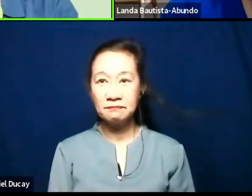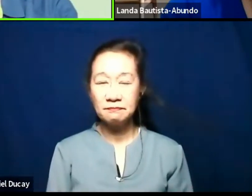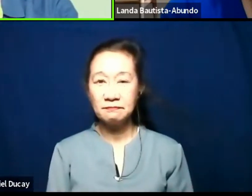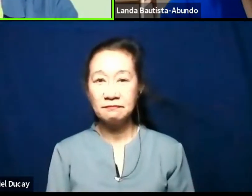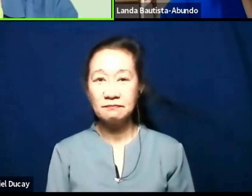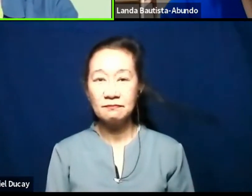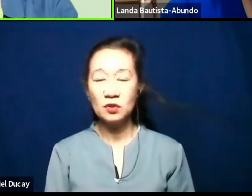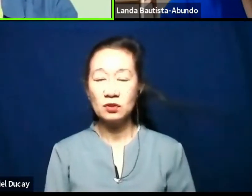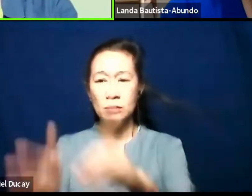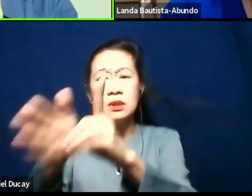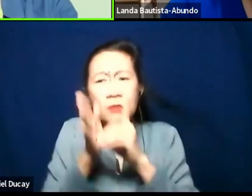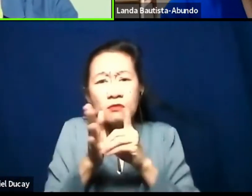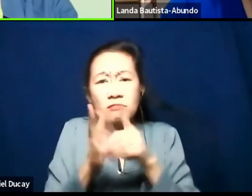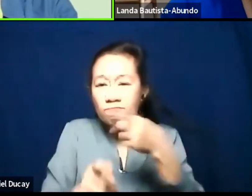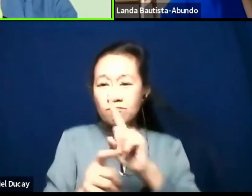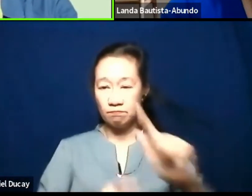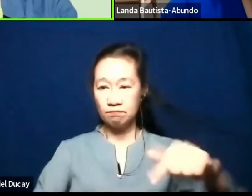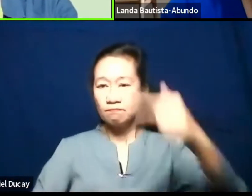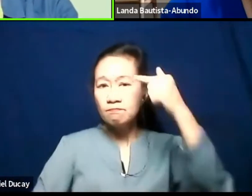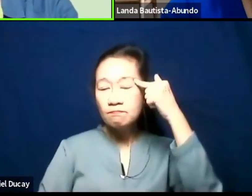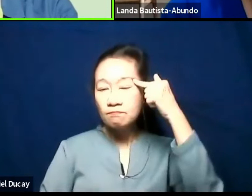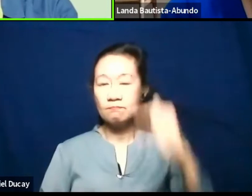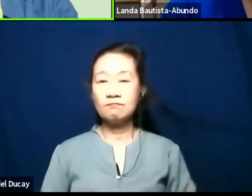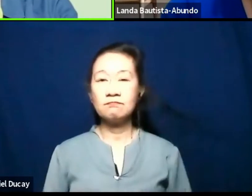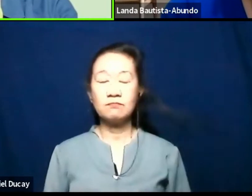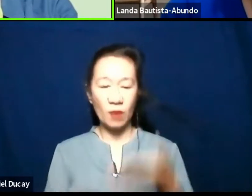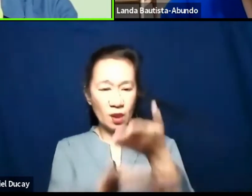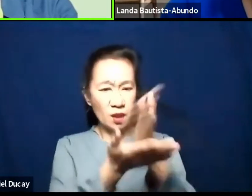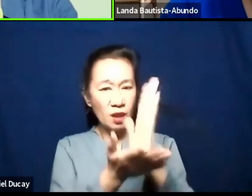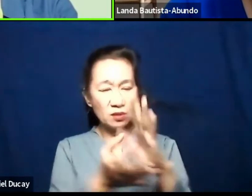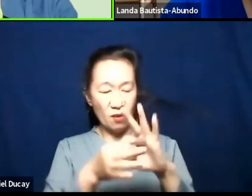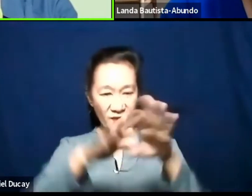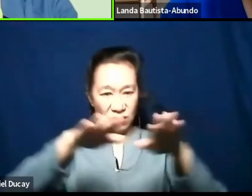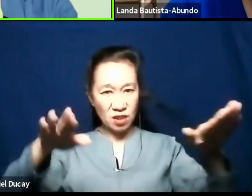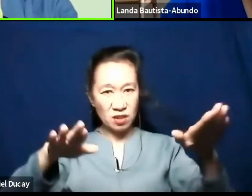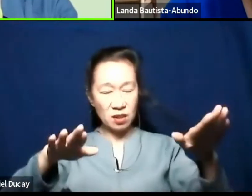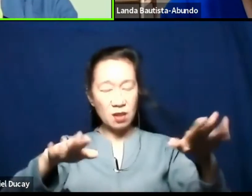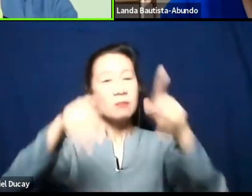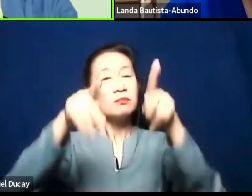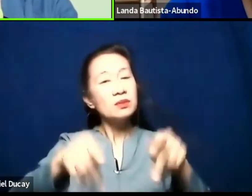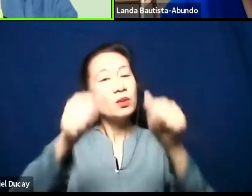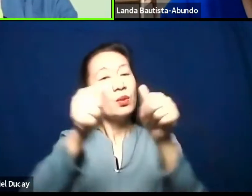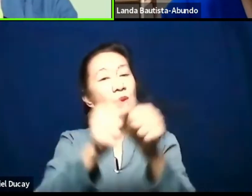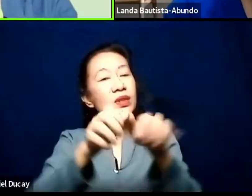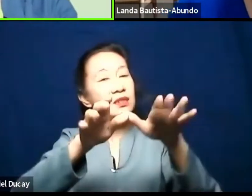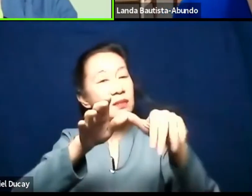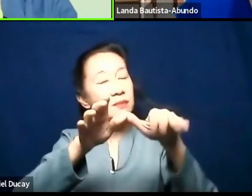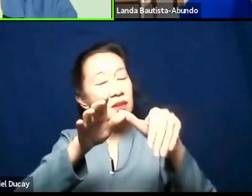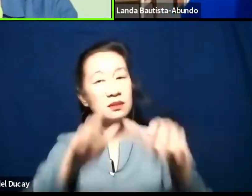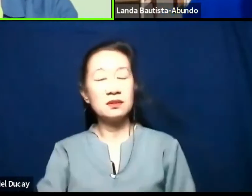to demand from the government the rights of children and persons with